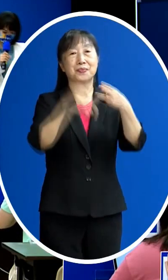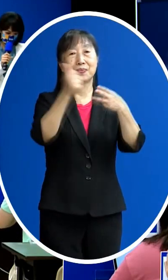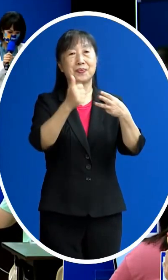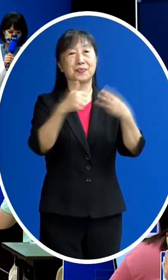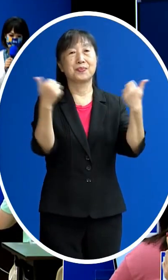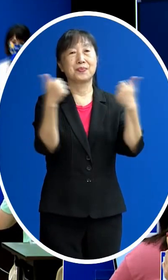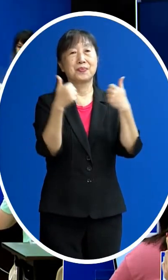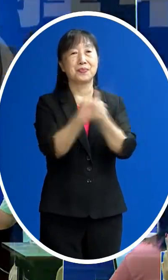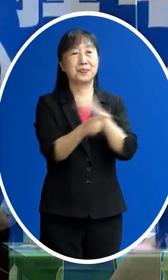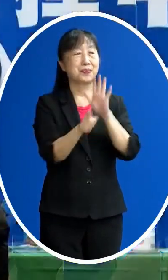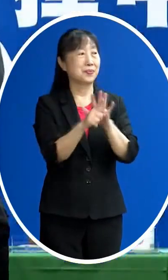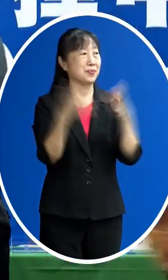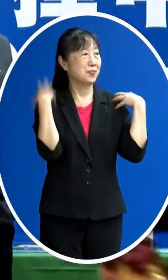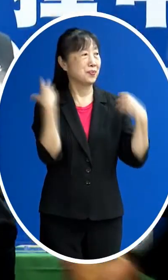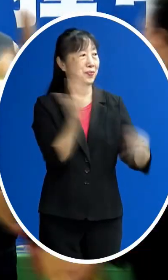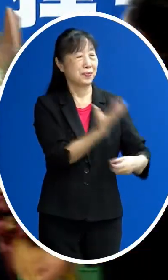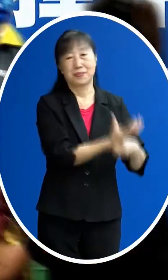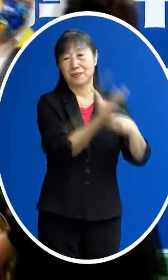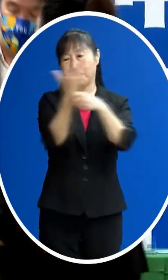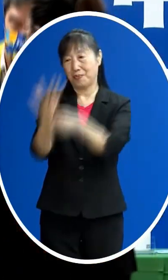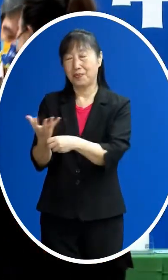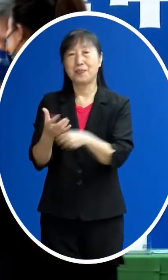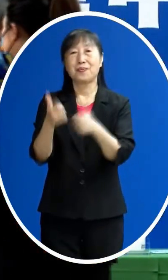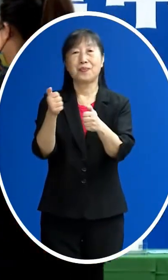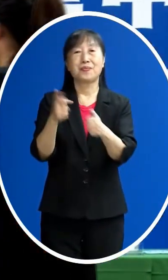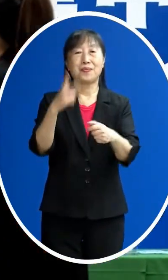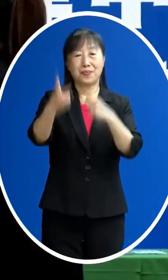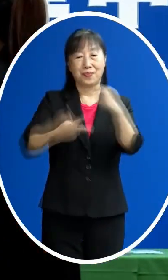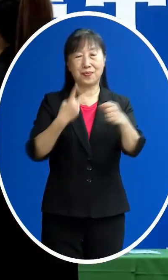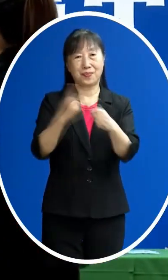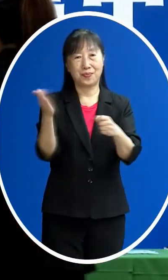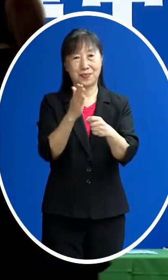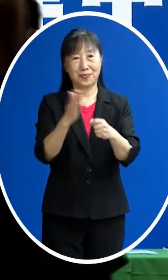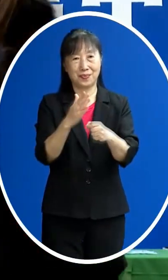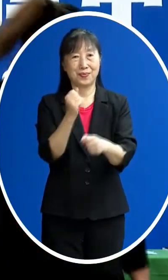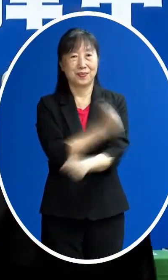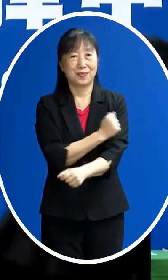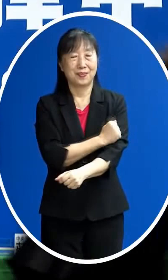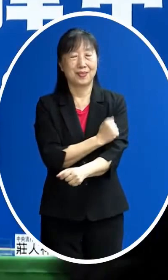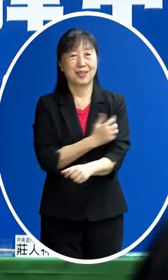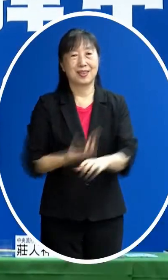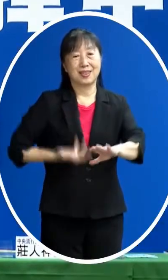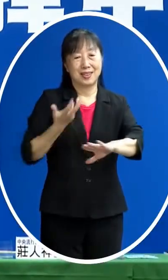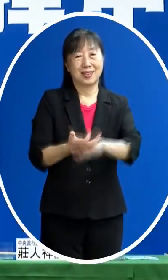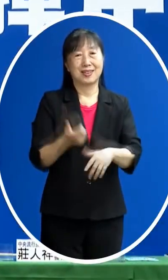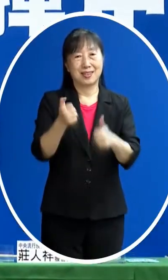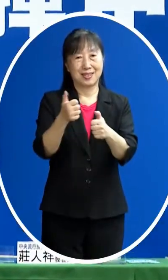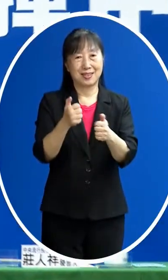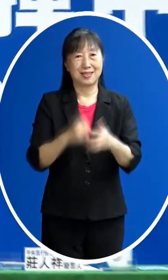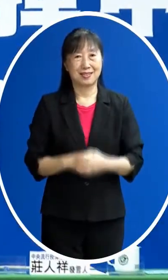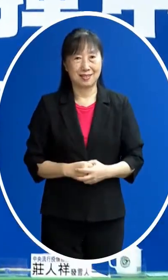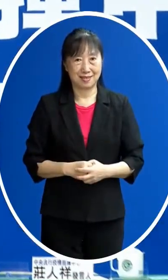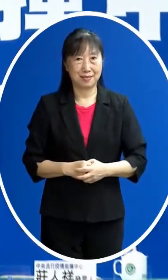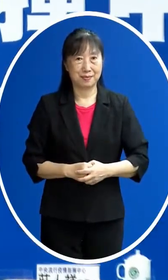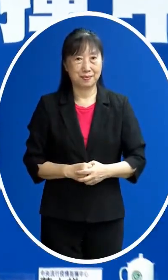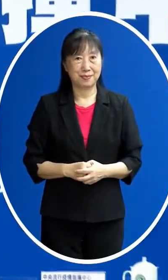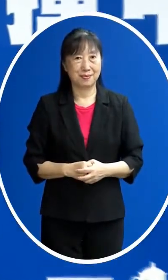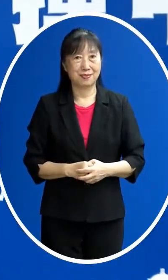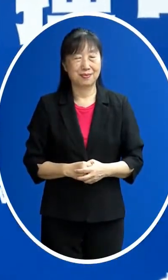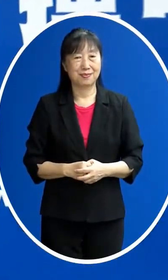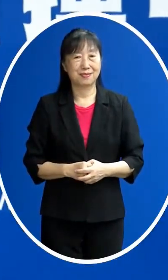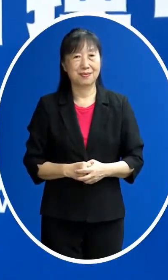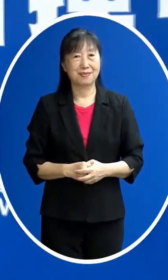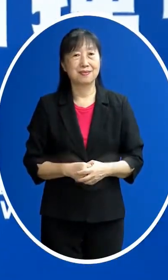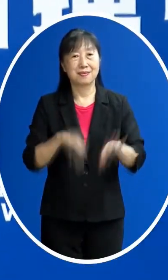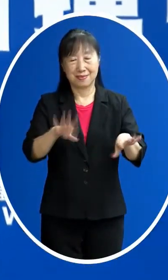给陈前指挥官，要感谢他这两年来的辛劳，谢谢你，谢谢你的付出，感谢。我们